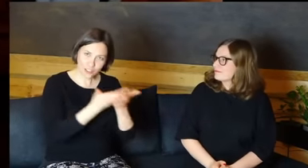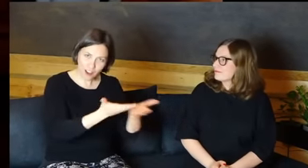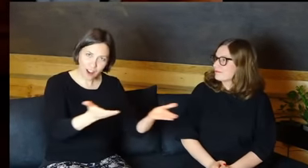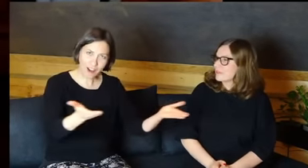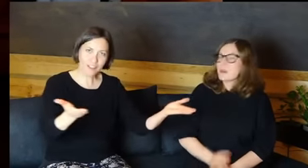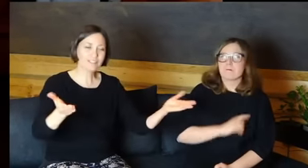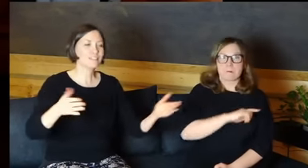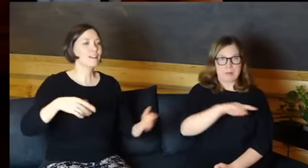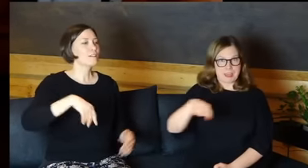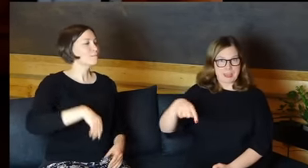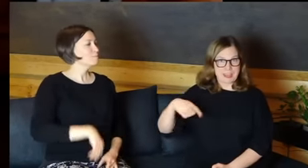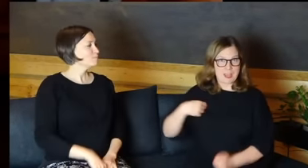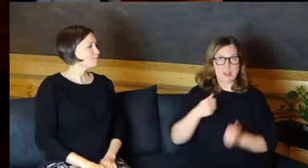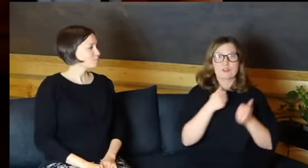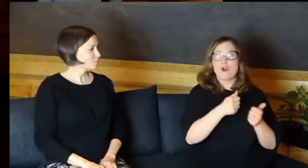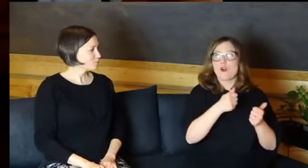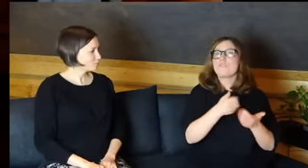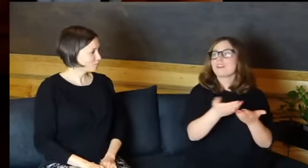toivotam,